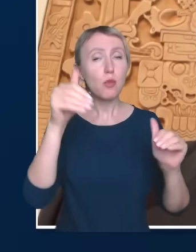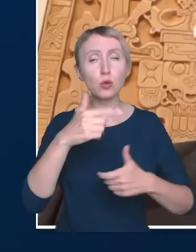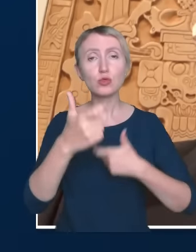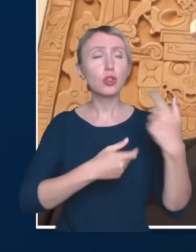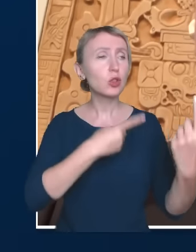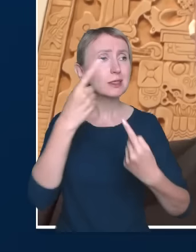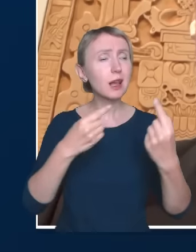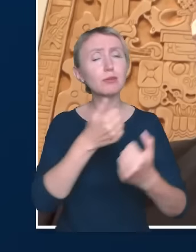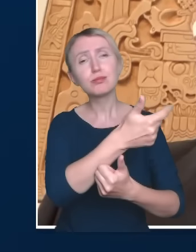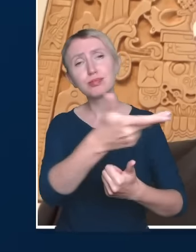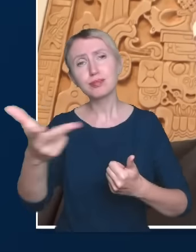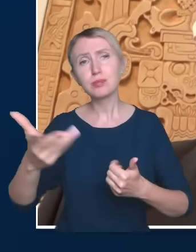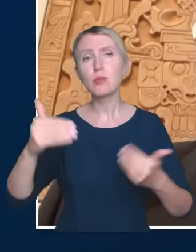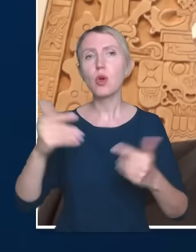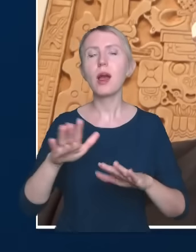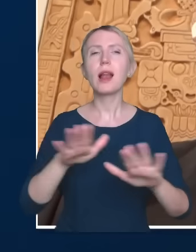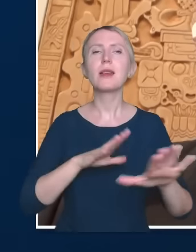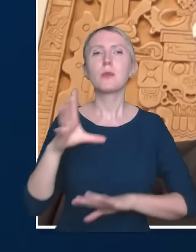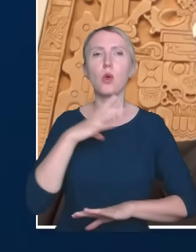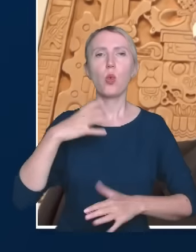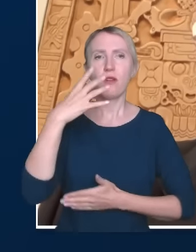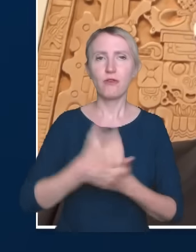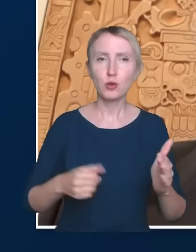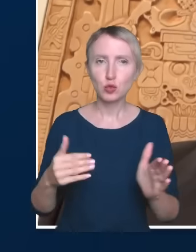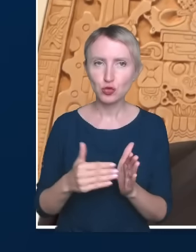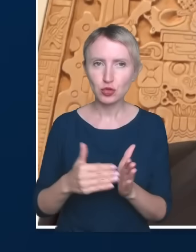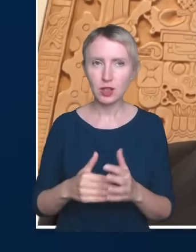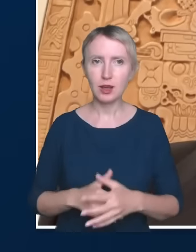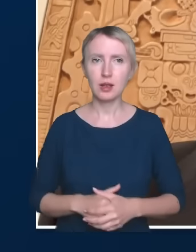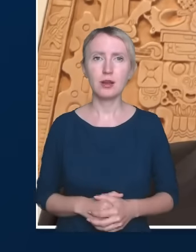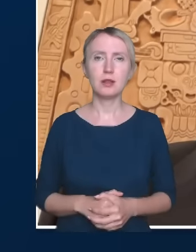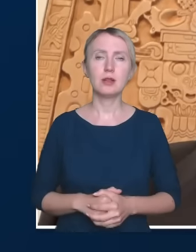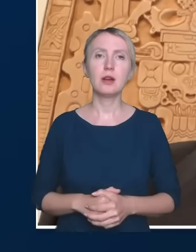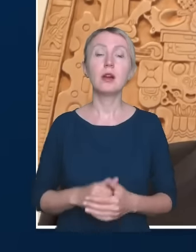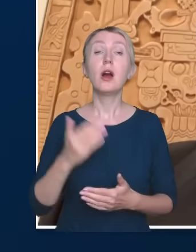zacząć zagospodarowywać. Mamy połowę roku